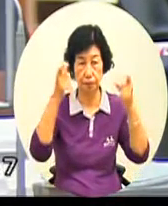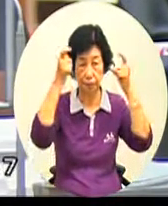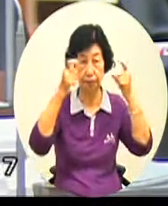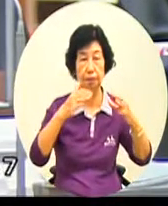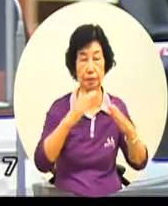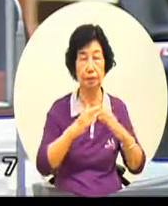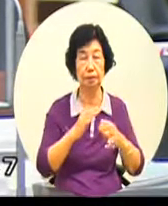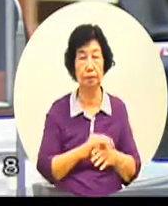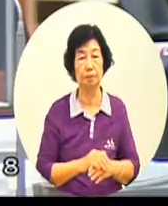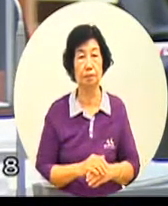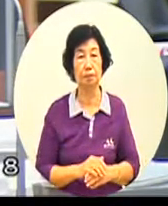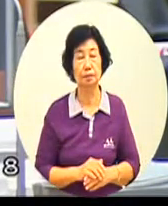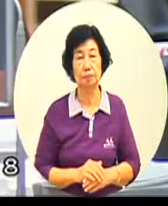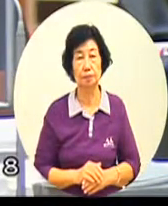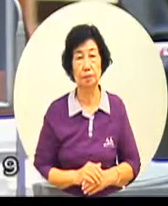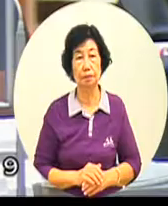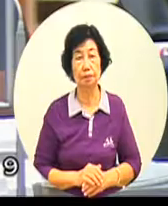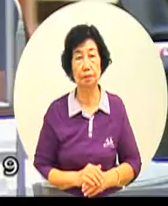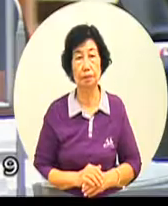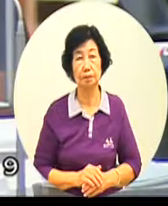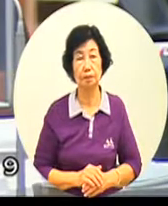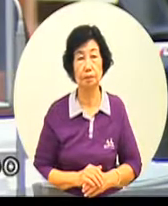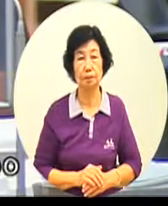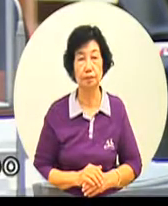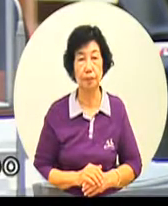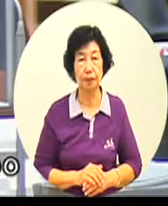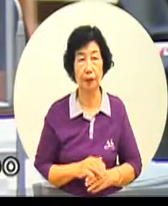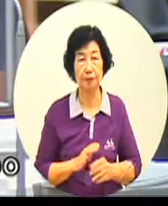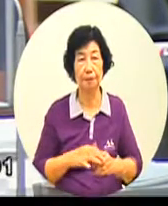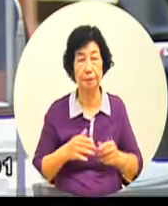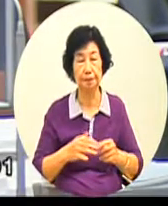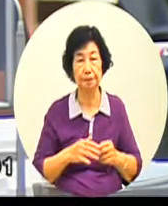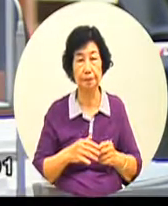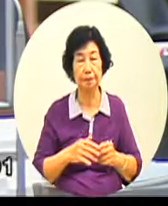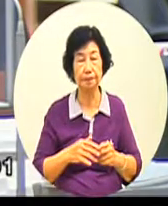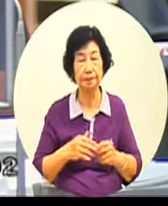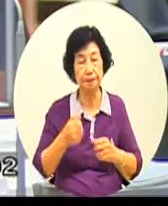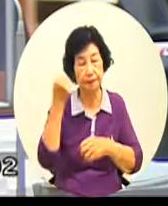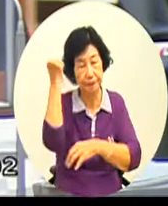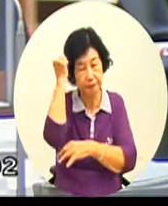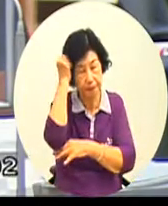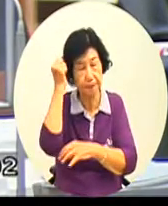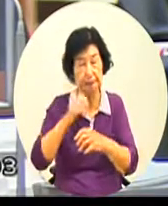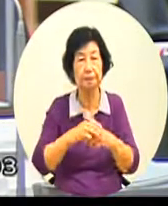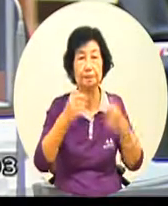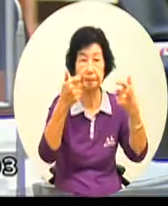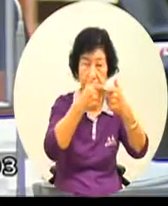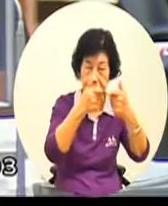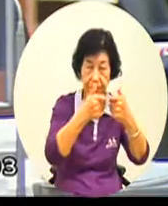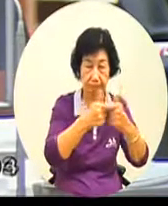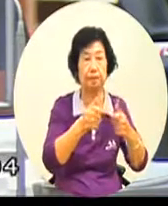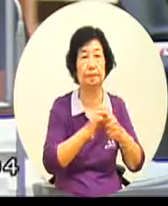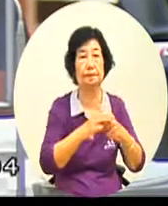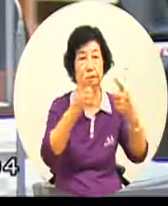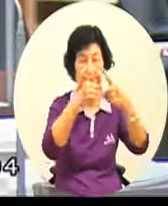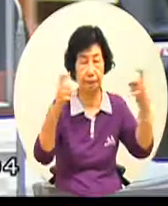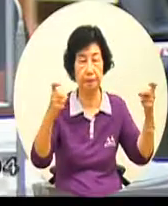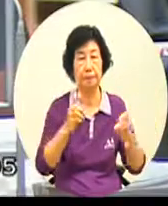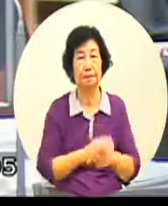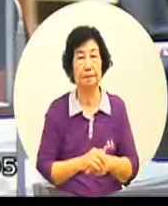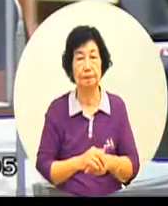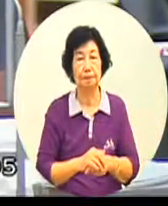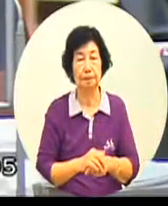一向都是我们以宜居城市为口号吧，哈，宜居城市应该是一个非